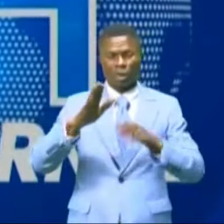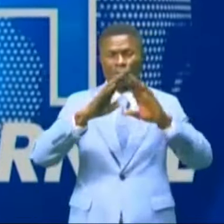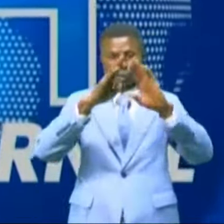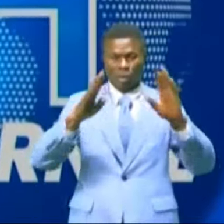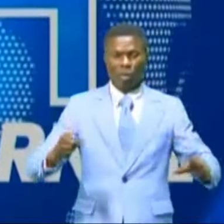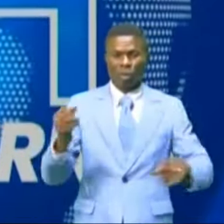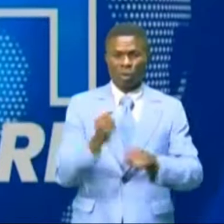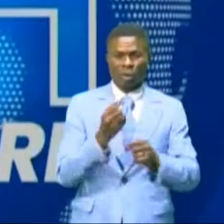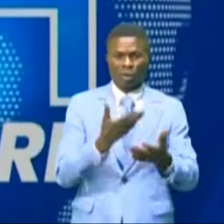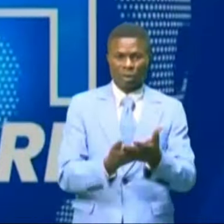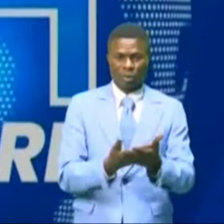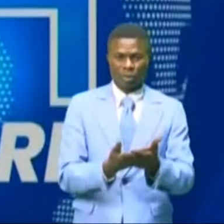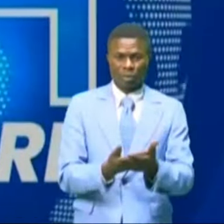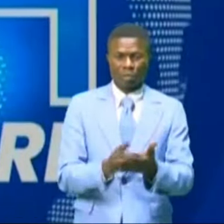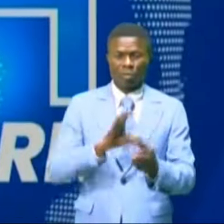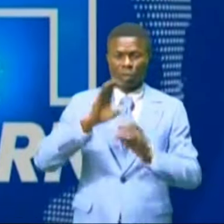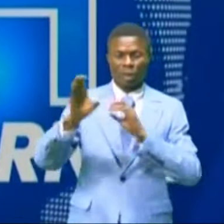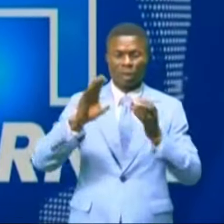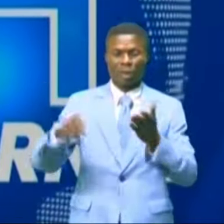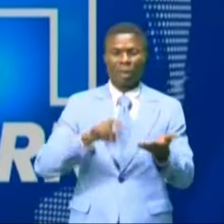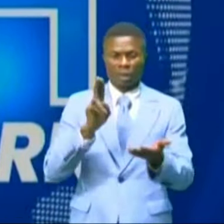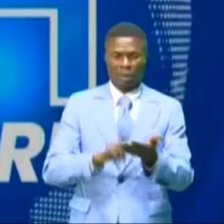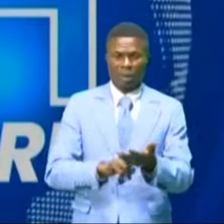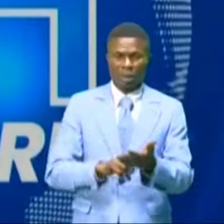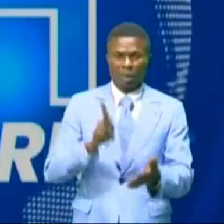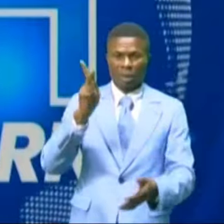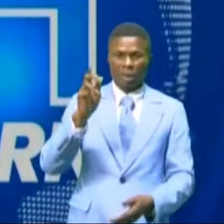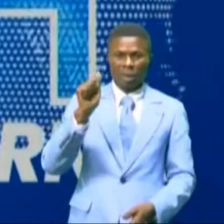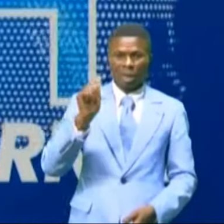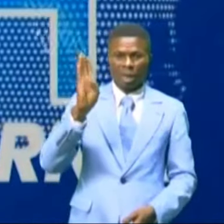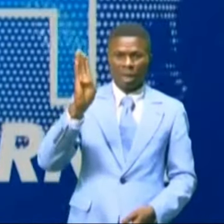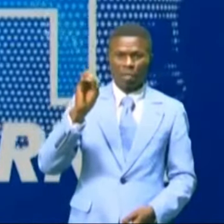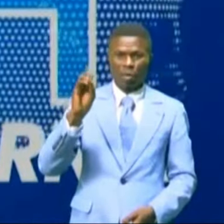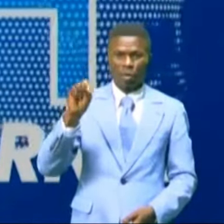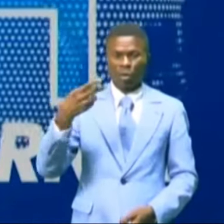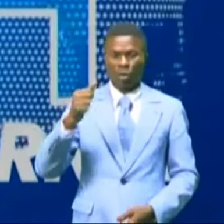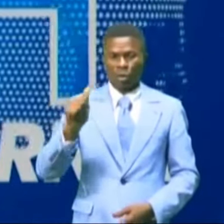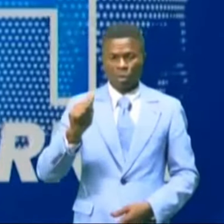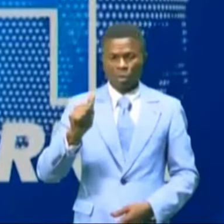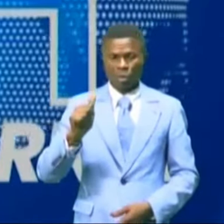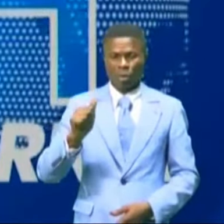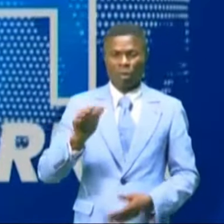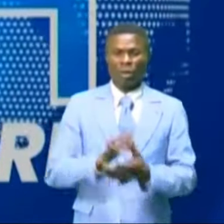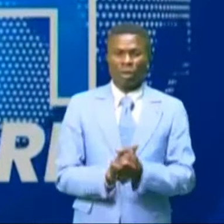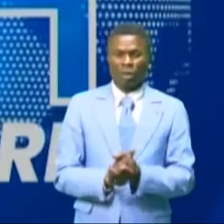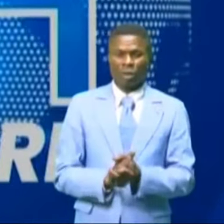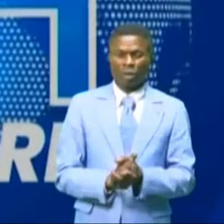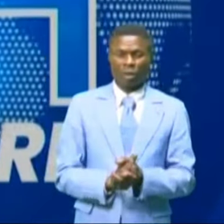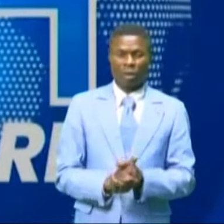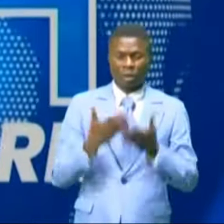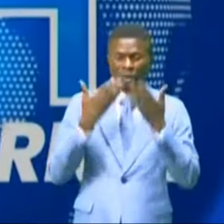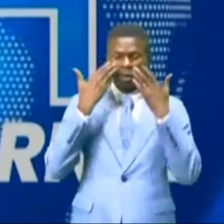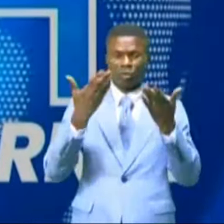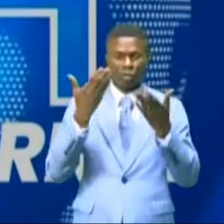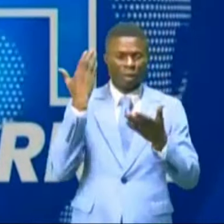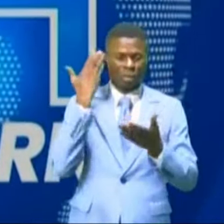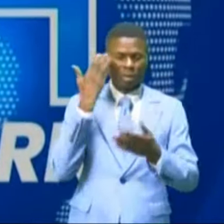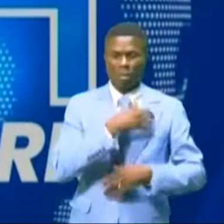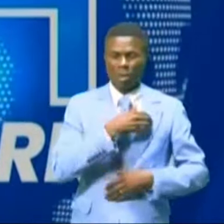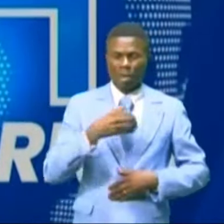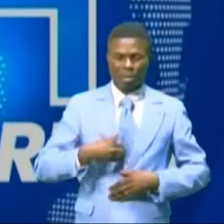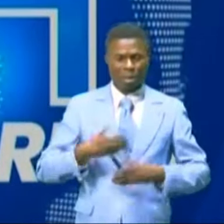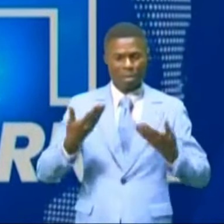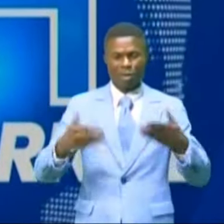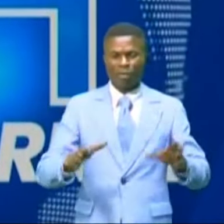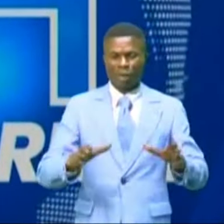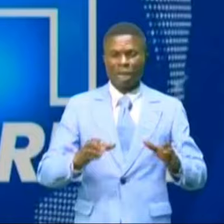d'activité. C'est ainsi communiqué, signé Kabongo Moba Clément Désiré. Fin de ce journal, mesdames, messieurs. L'actualité continue